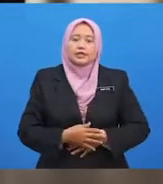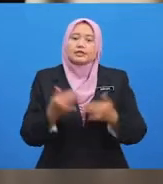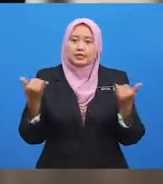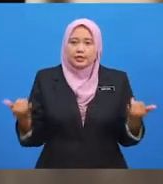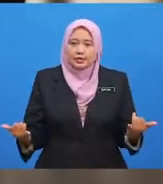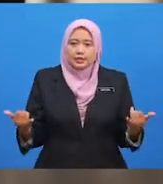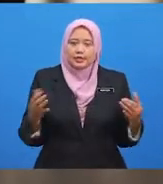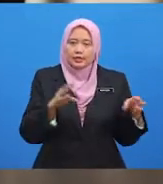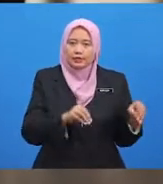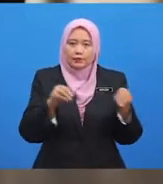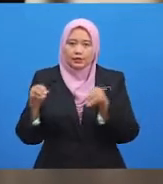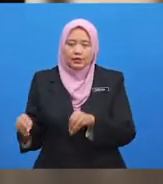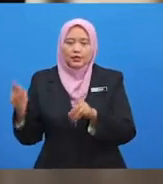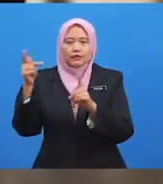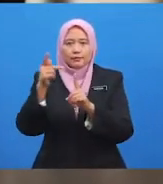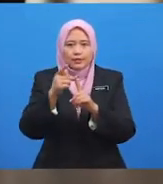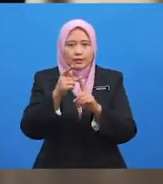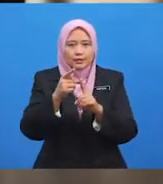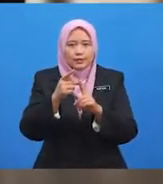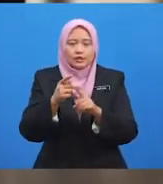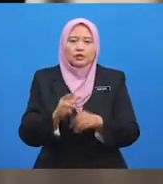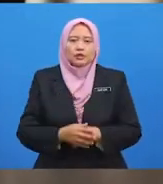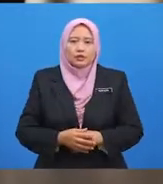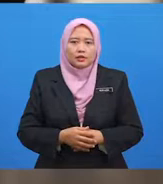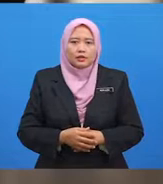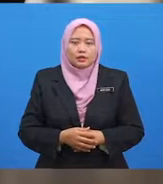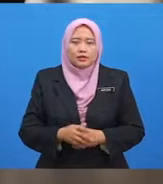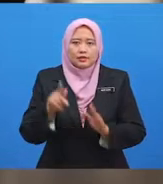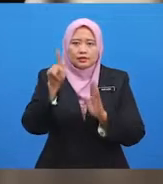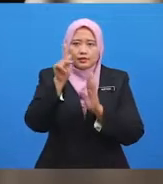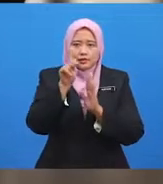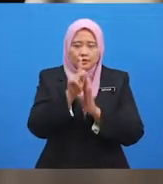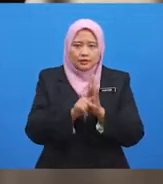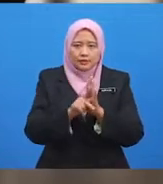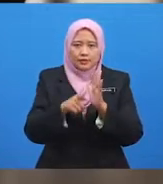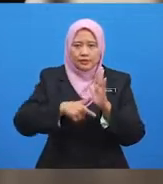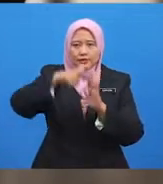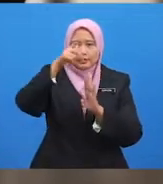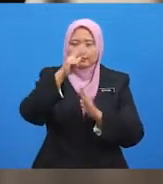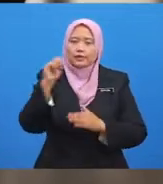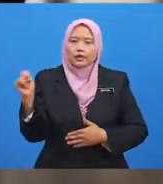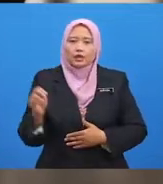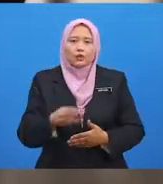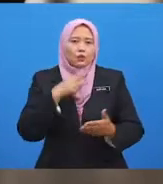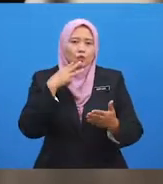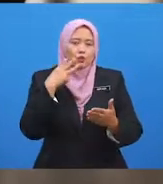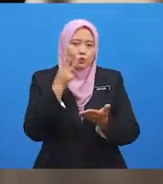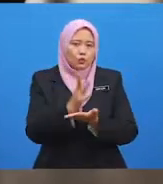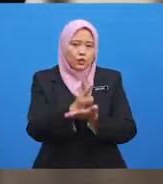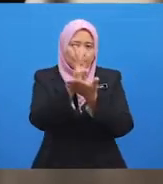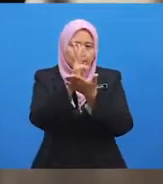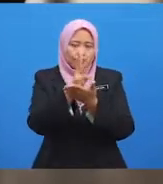beralih kepada kelebihan wakaf untuk itu Mari kita lihat sama-sama hadits ini